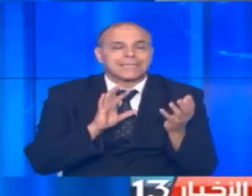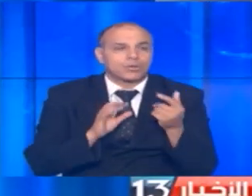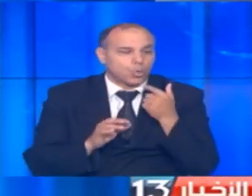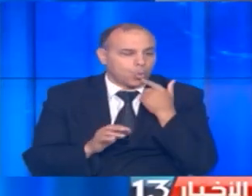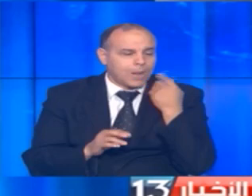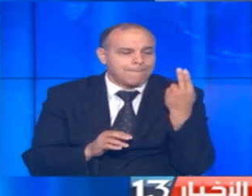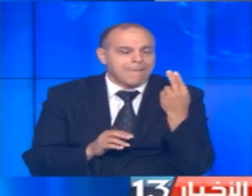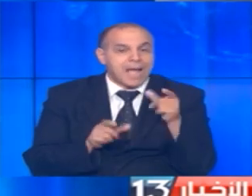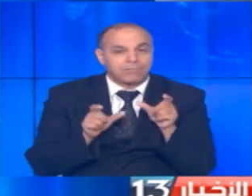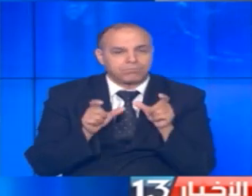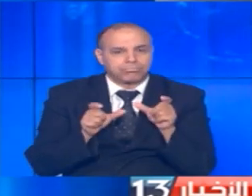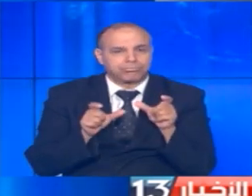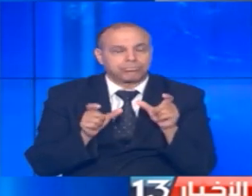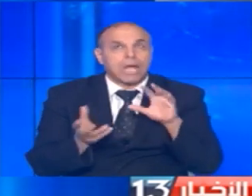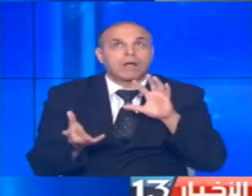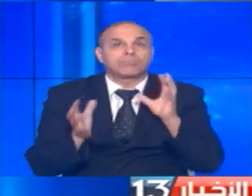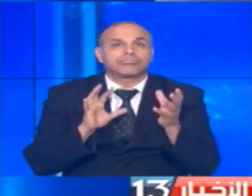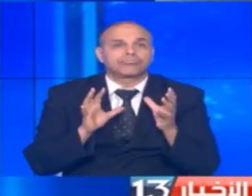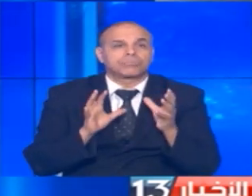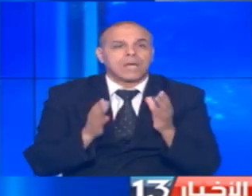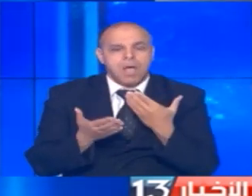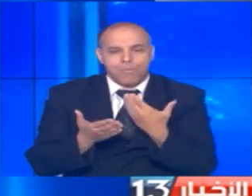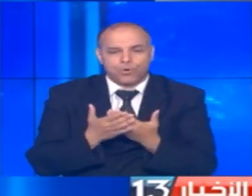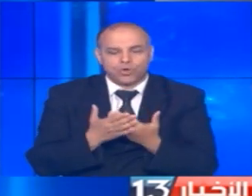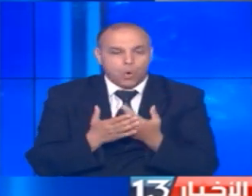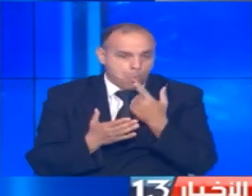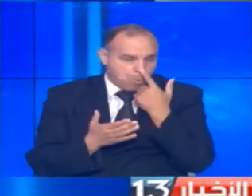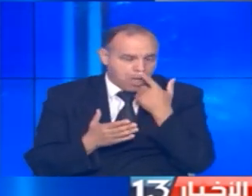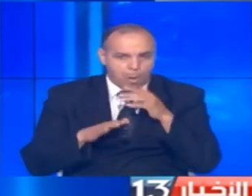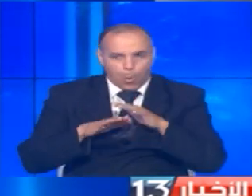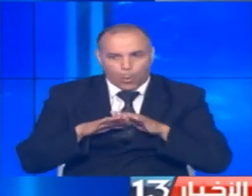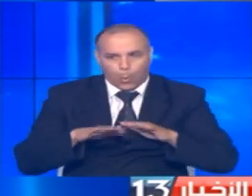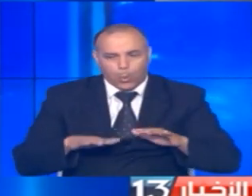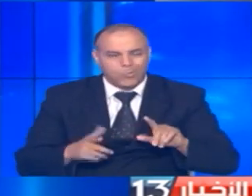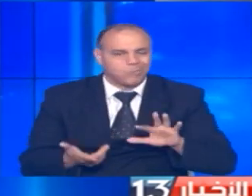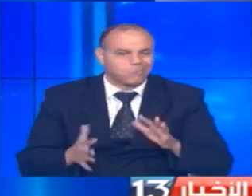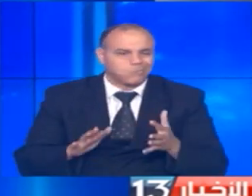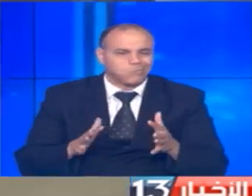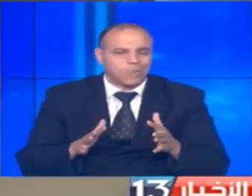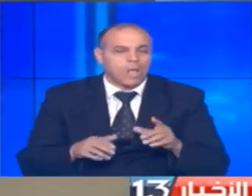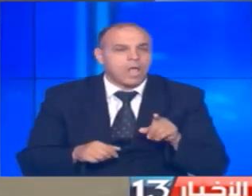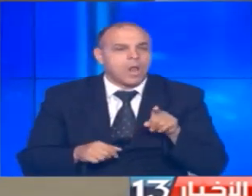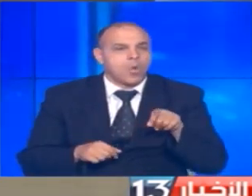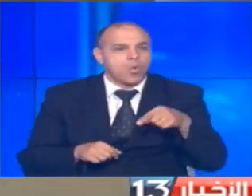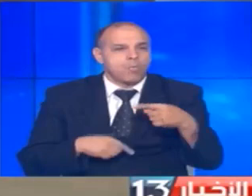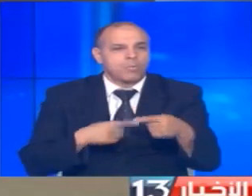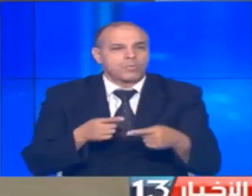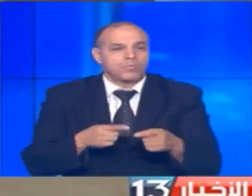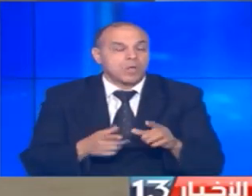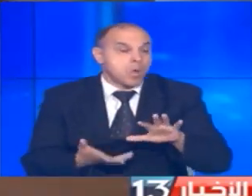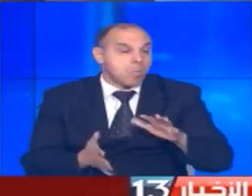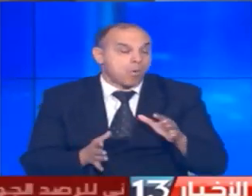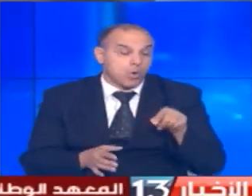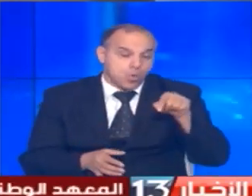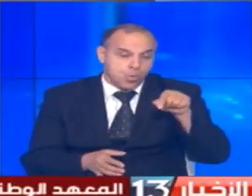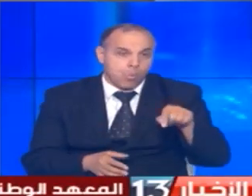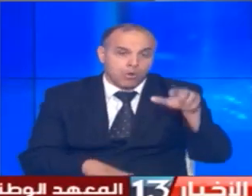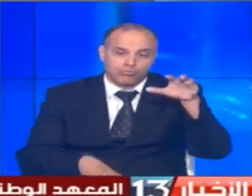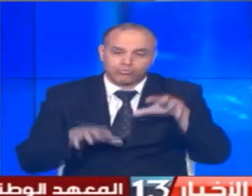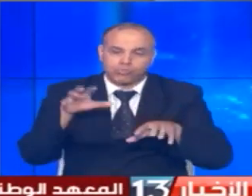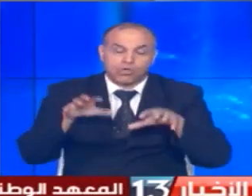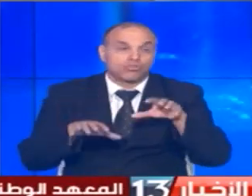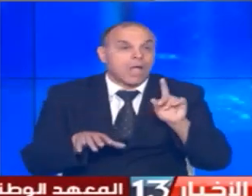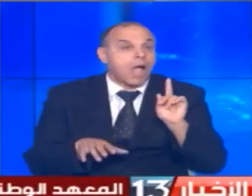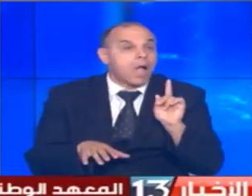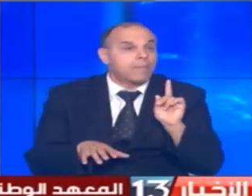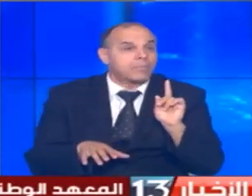أفاد المعهد الوطني للرصد الجوي أن مؤشرات عدم استقرار الوضع الجوي متواصلة اليوم، ومن المتوقع نزول كميات